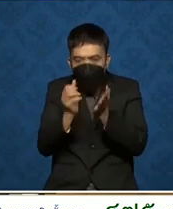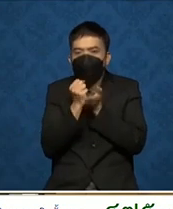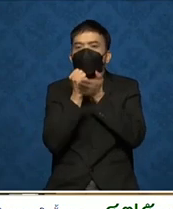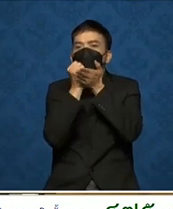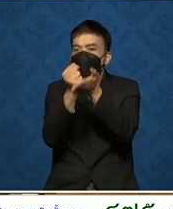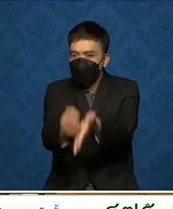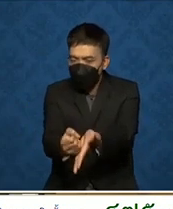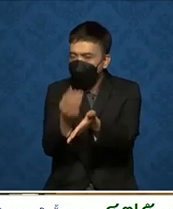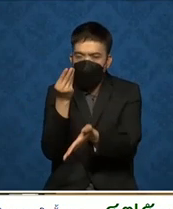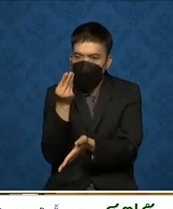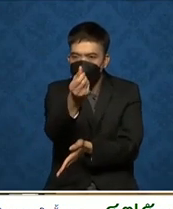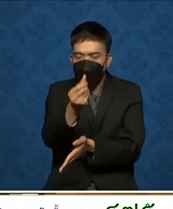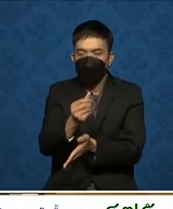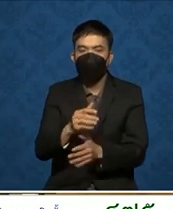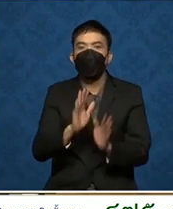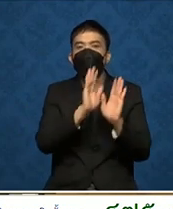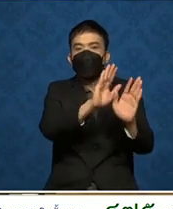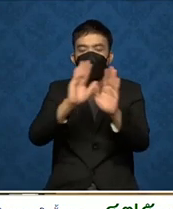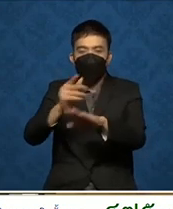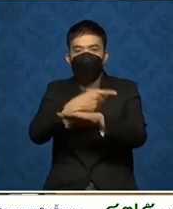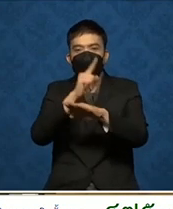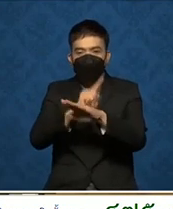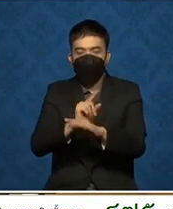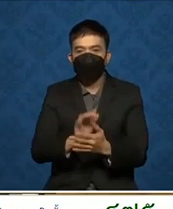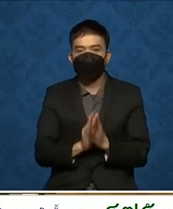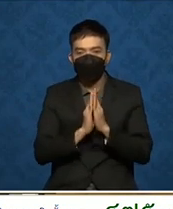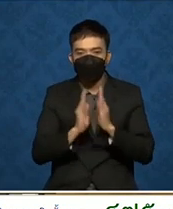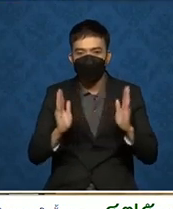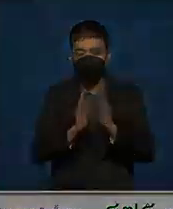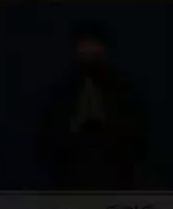จึงกราบเรียนมาเพื่อโปรดพิจารณาขอขอบพระคุณค่ะ ครับต่อไป